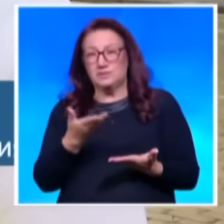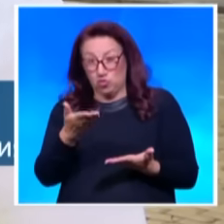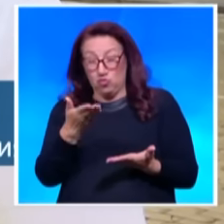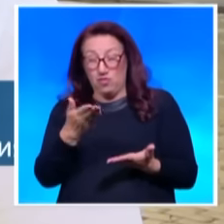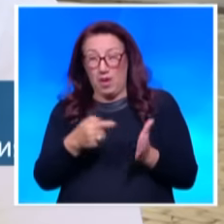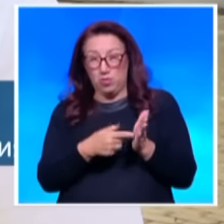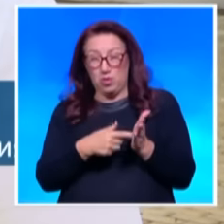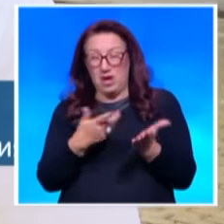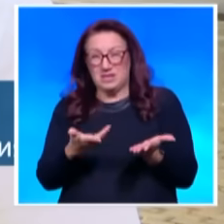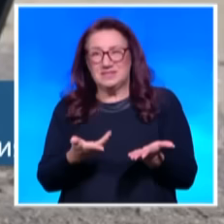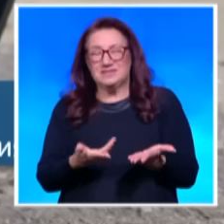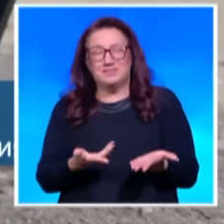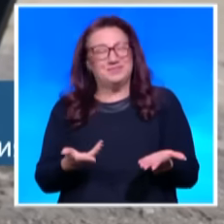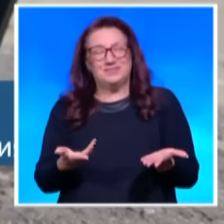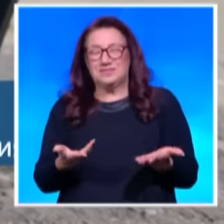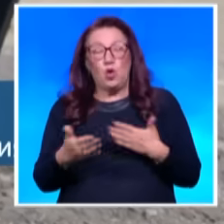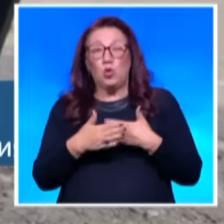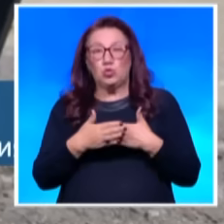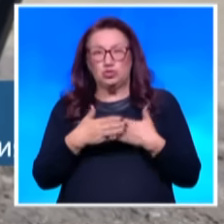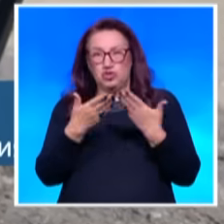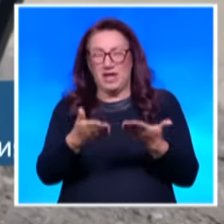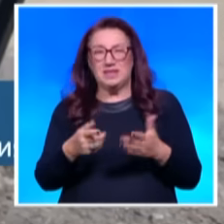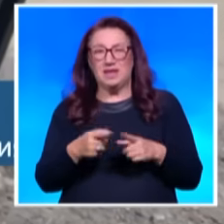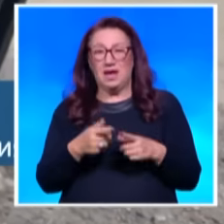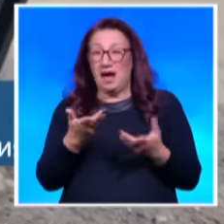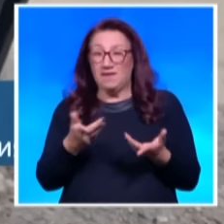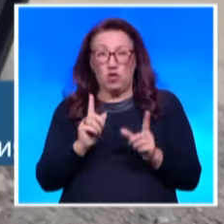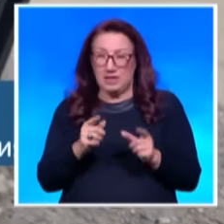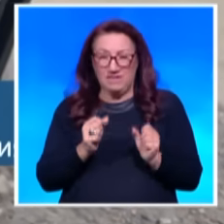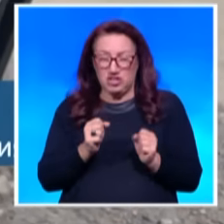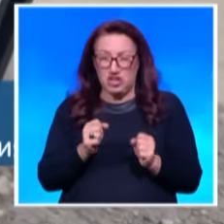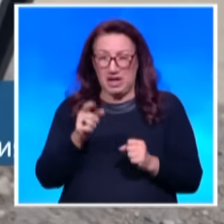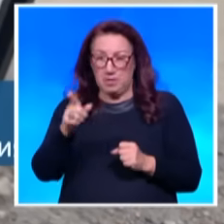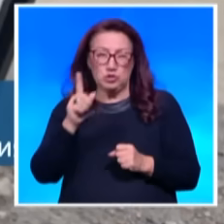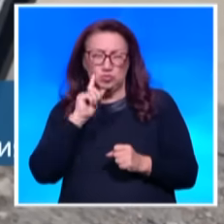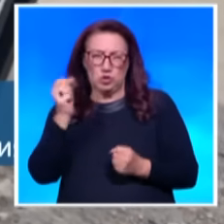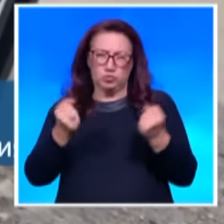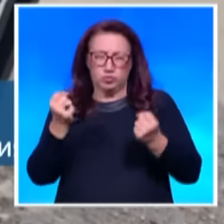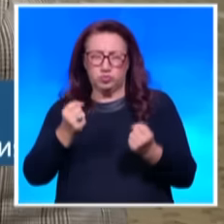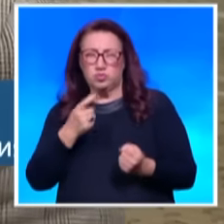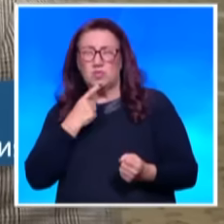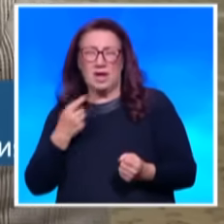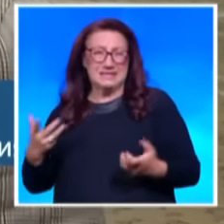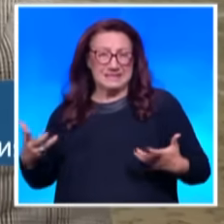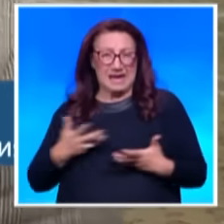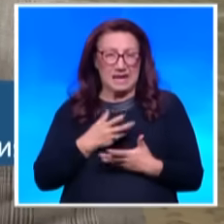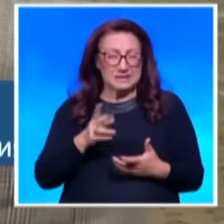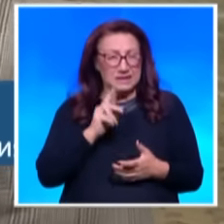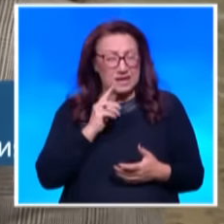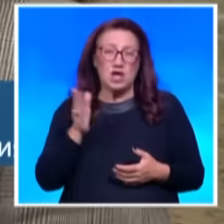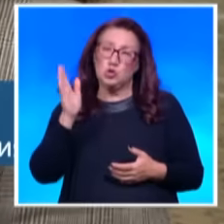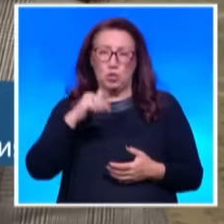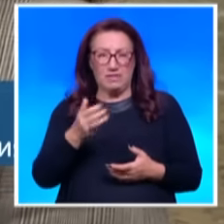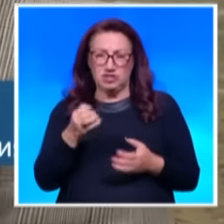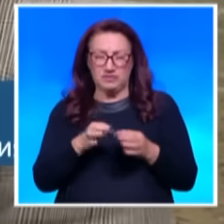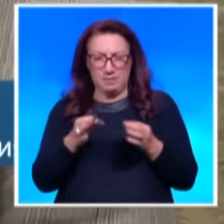към безопасността на движението по пътищата. Добре, да трябва да чакаме да убили този младеж някого, за да вземе или себе си, да вземе някакви мерки. Искам да попитам неговите